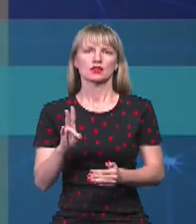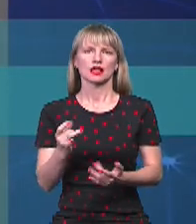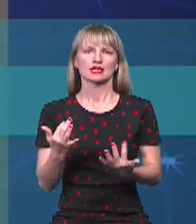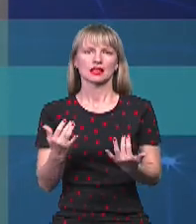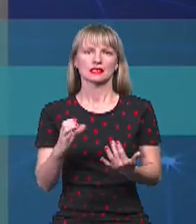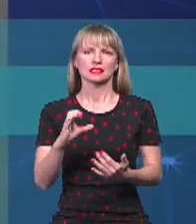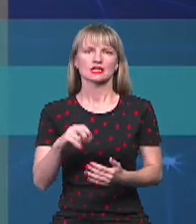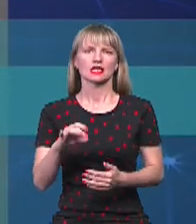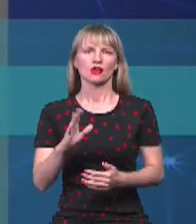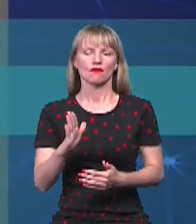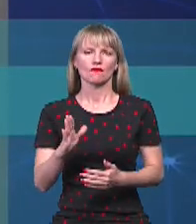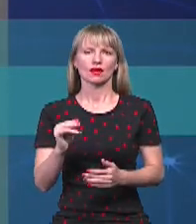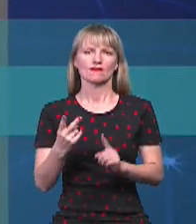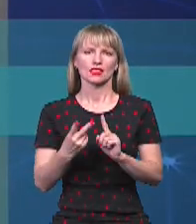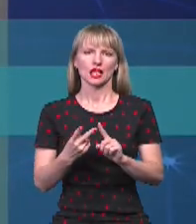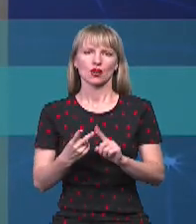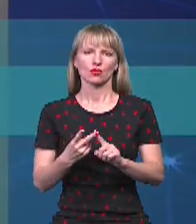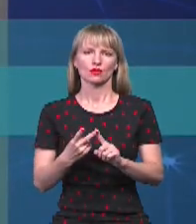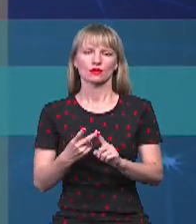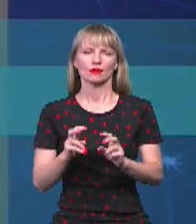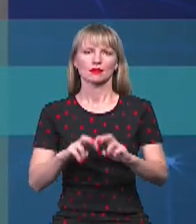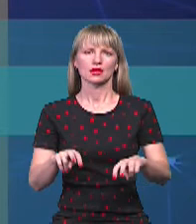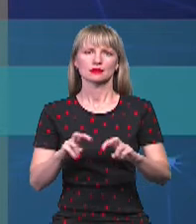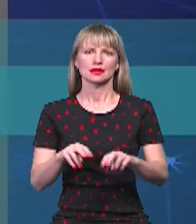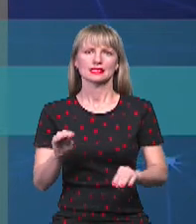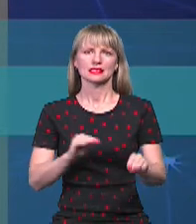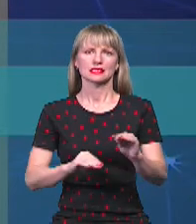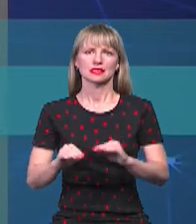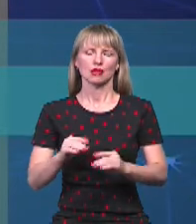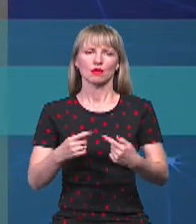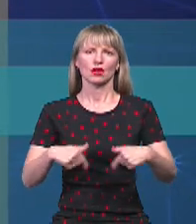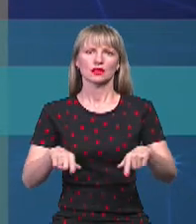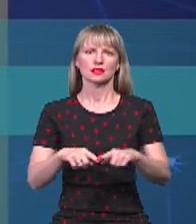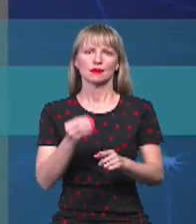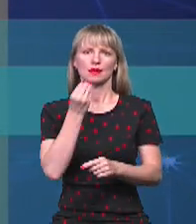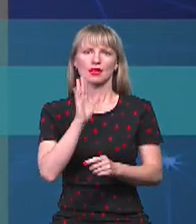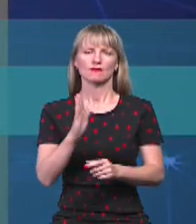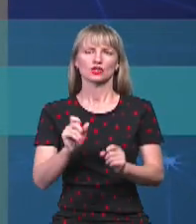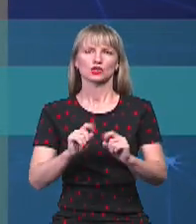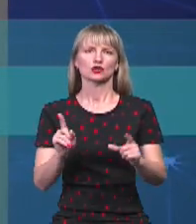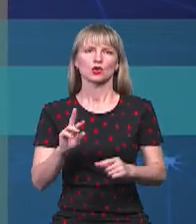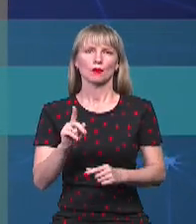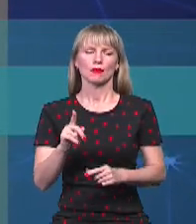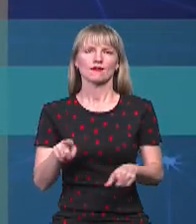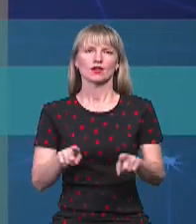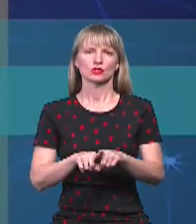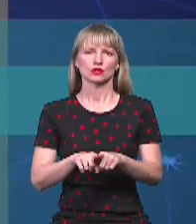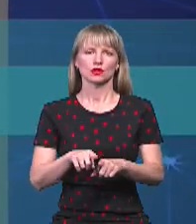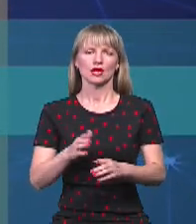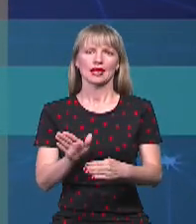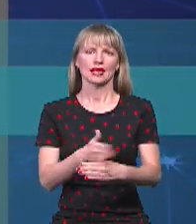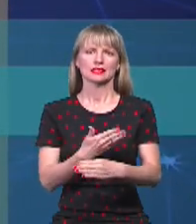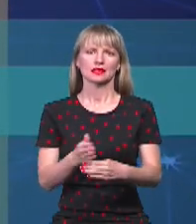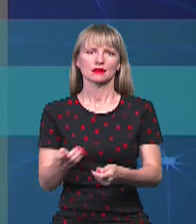несколько садиков. Второе, пересмотреть систему организации питания в школах, чтобы все-таки...